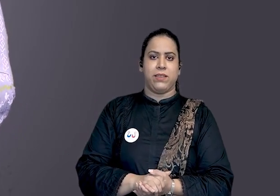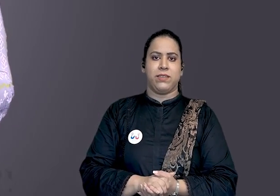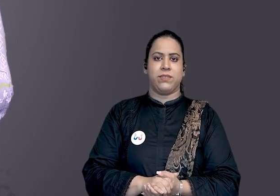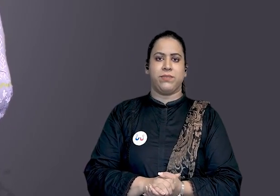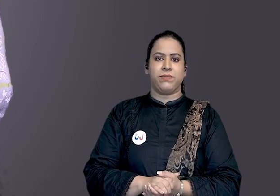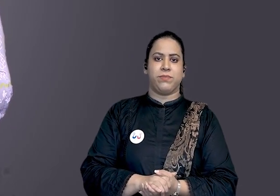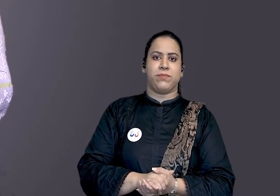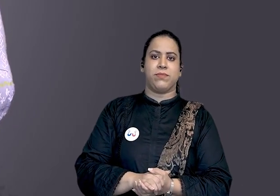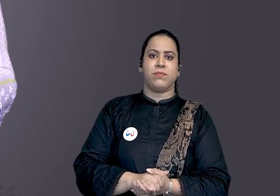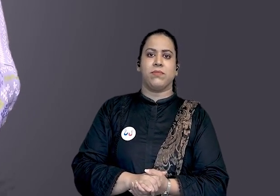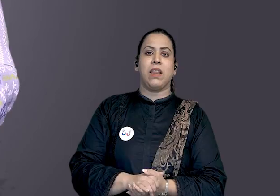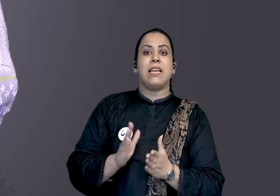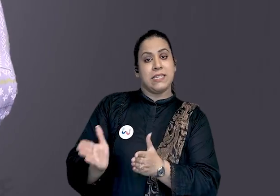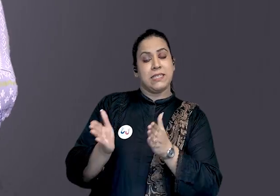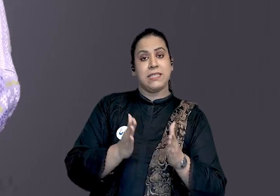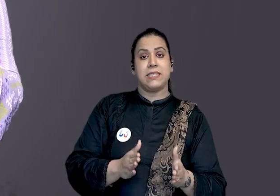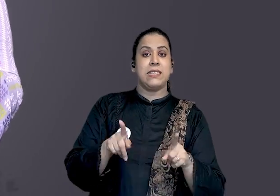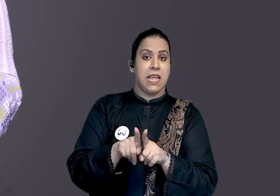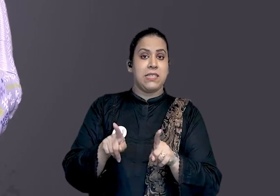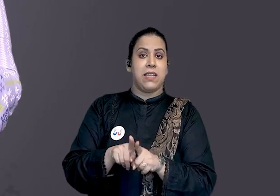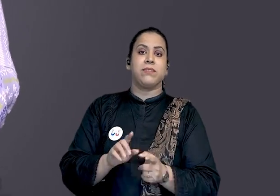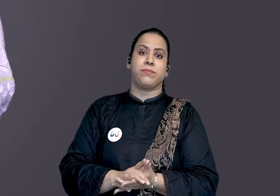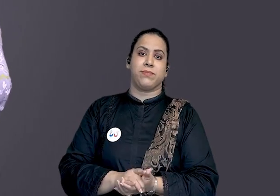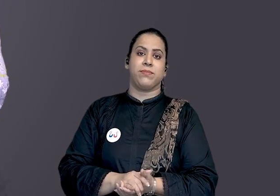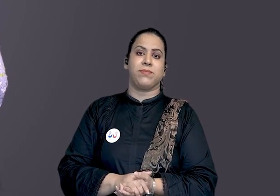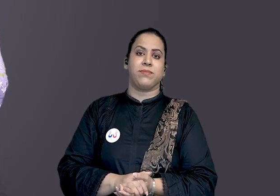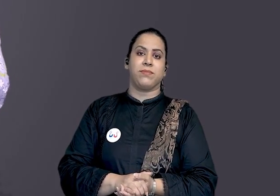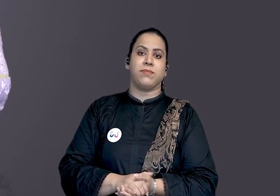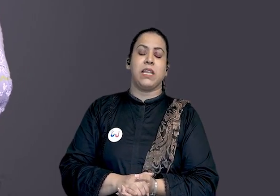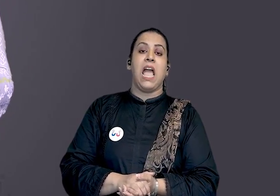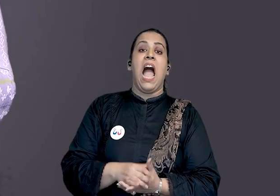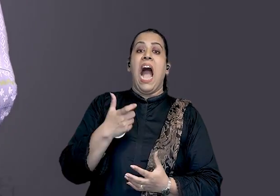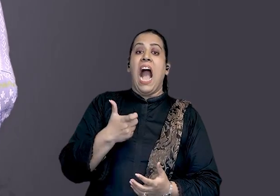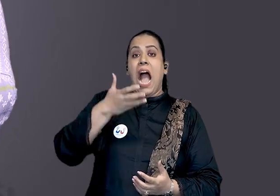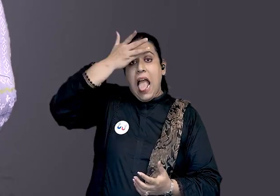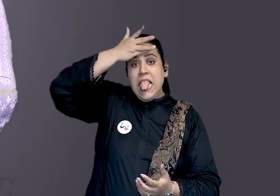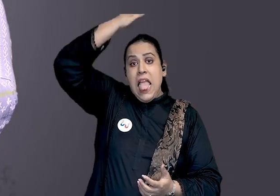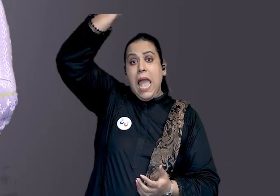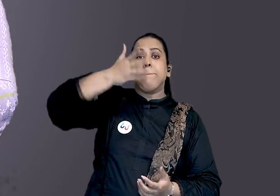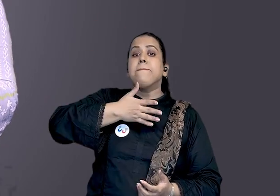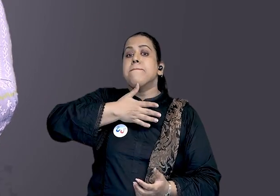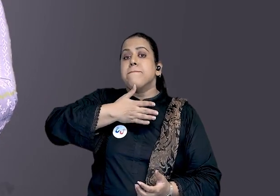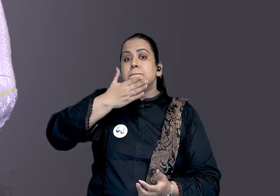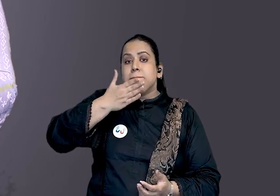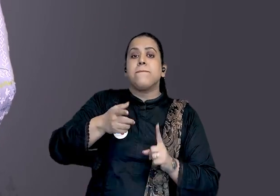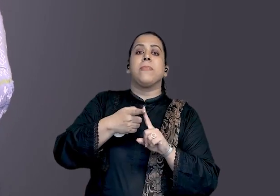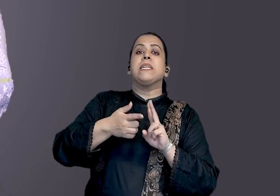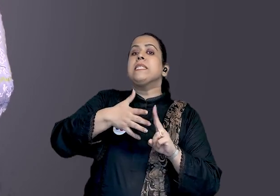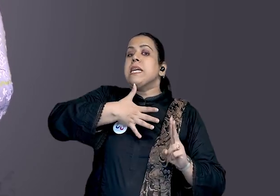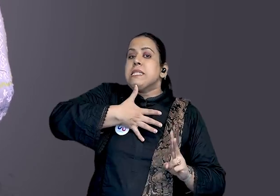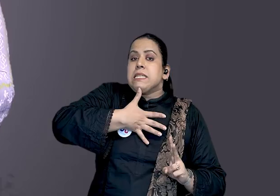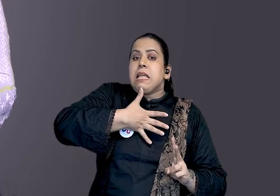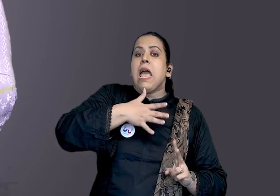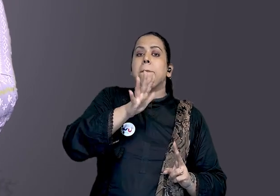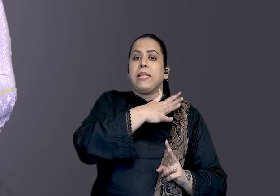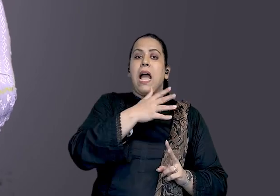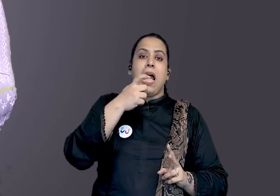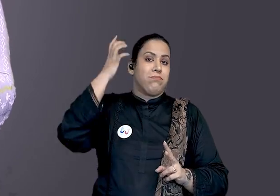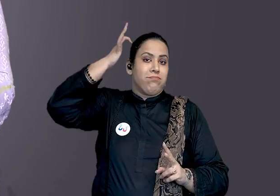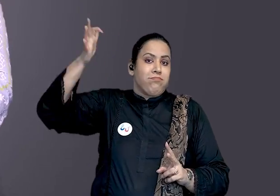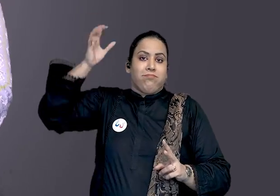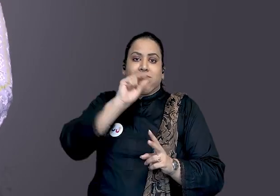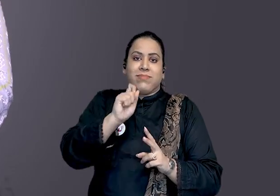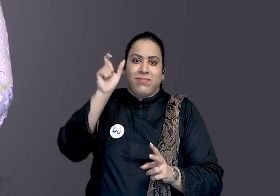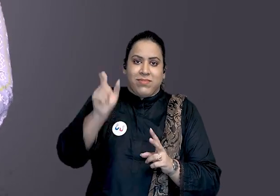بھی ریکارڈ موجود ہے. دوسرا حصہ جو ہے وہ ہمارا انگریزی زبان کا ریکارڈ ہے. اب انگریزی زبان کا